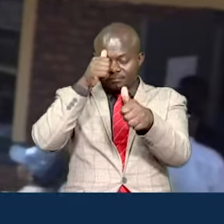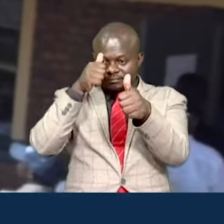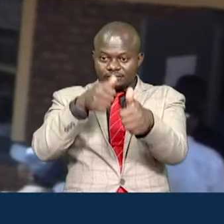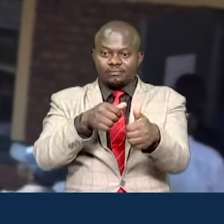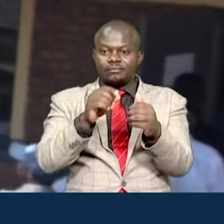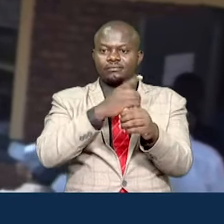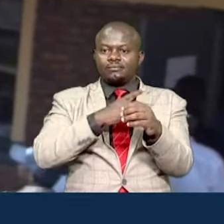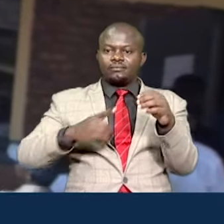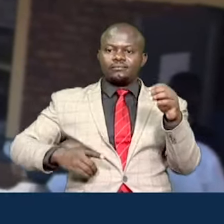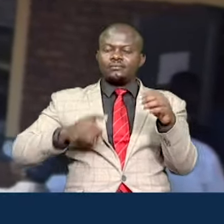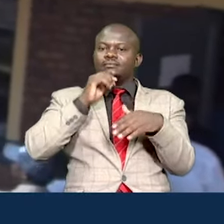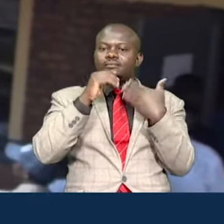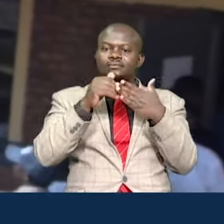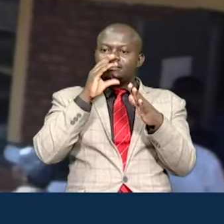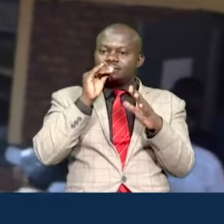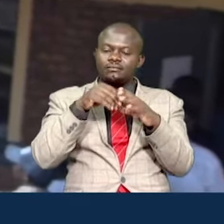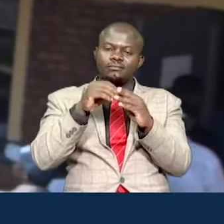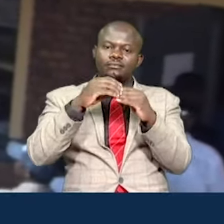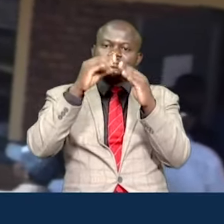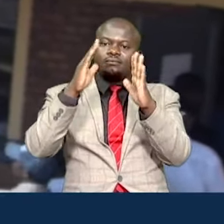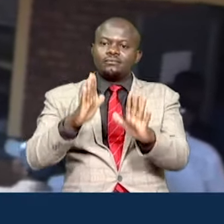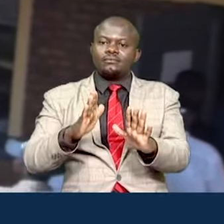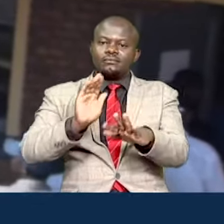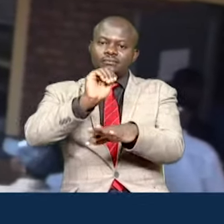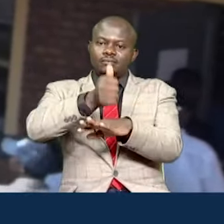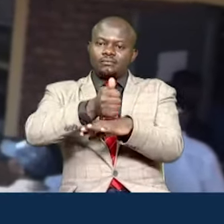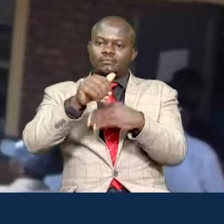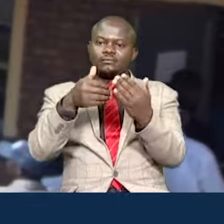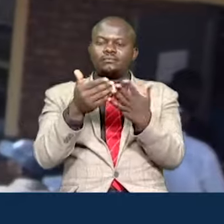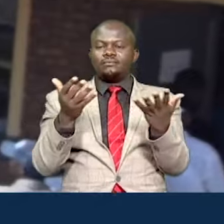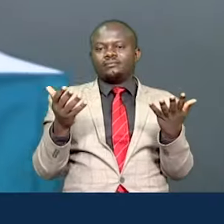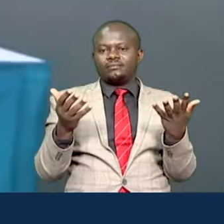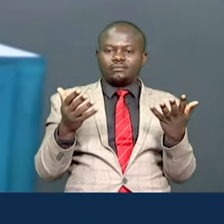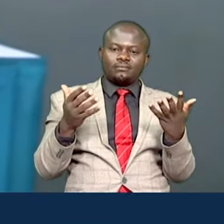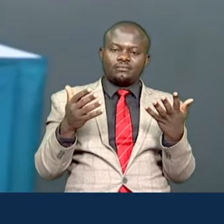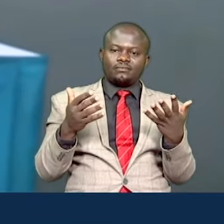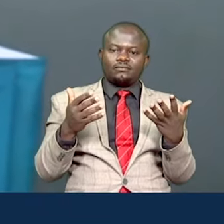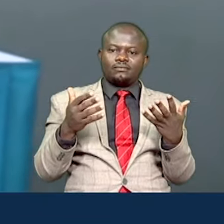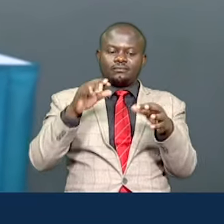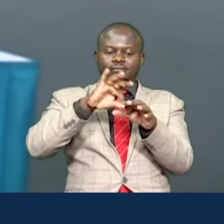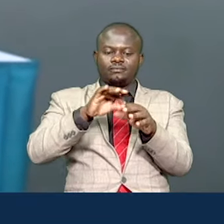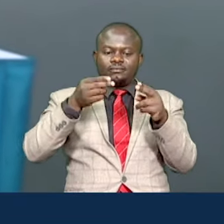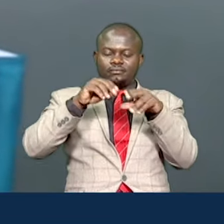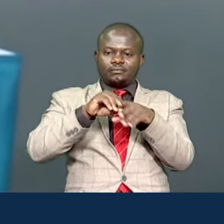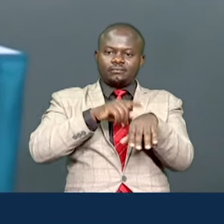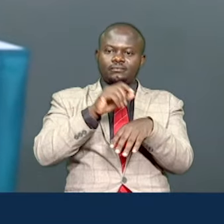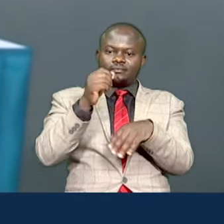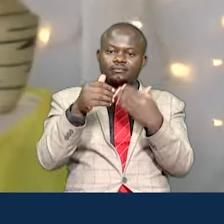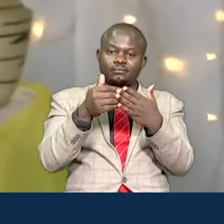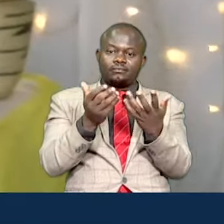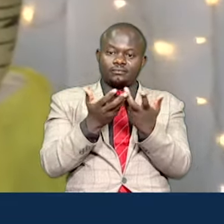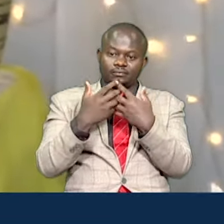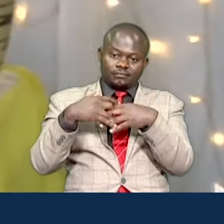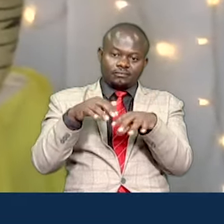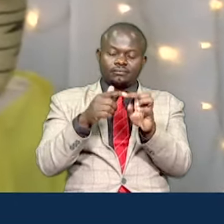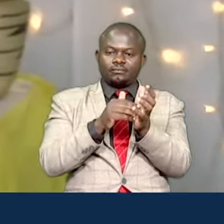demokarasi, nta kuvuga ngo ni umuyobozi washyizweho wagiye kubwa igitugu. Ni amatora yari abaye ku nshuro ya mbere akomatanyije